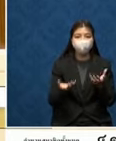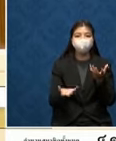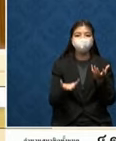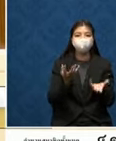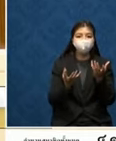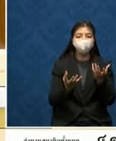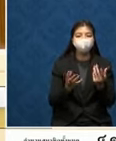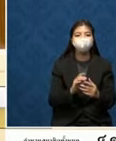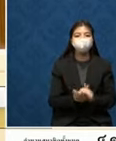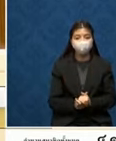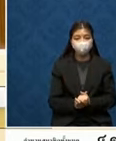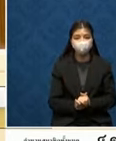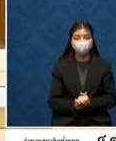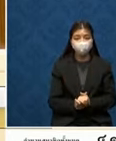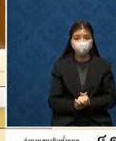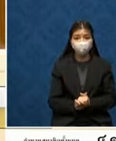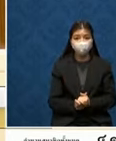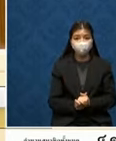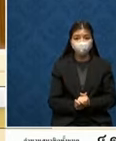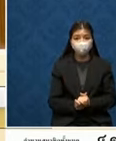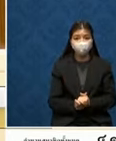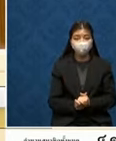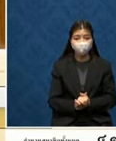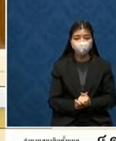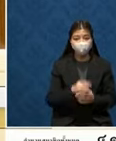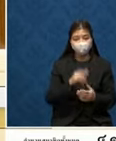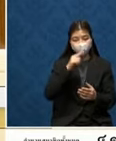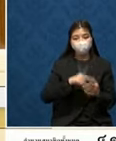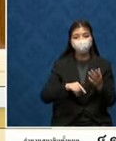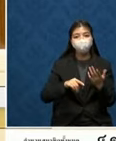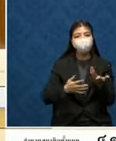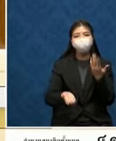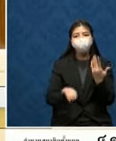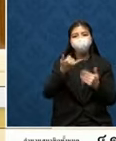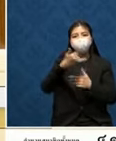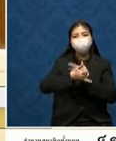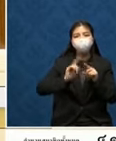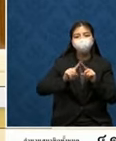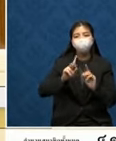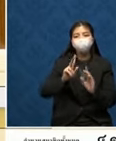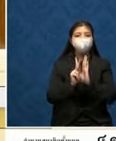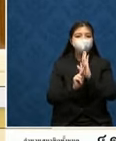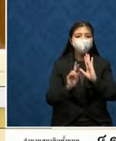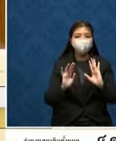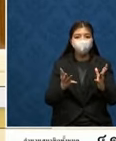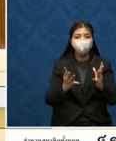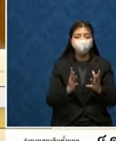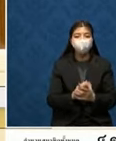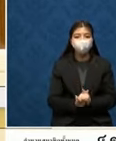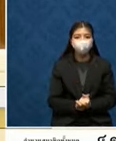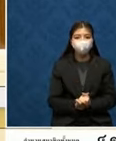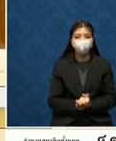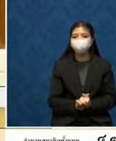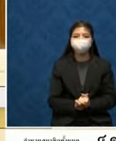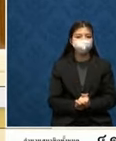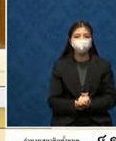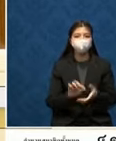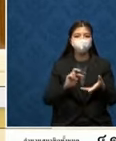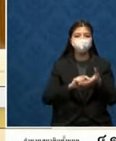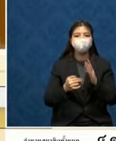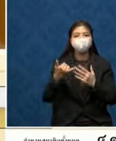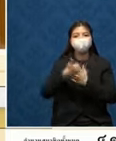นะประเทศใดที่ไร้ซึ่งกฎหมายนะมันไม่ใช่ประเทศ่ะนะ